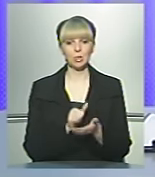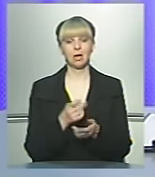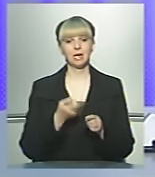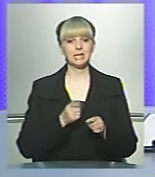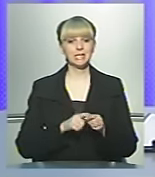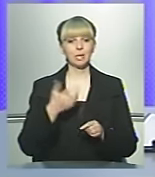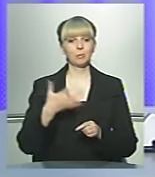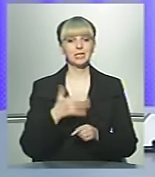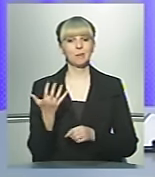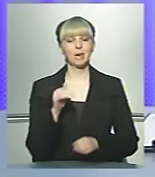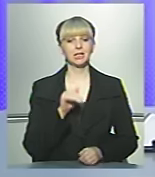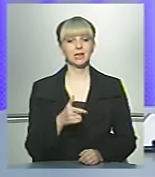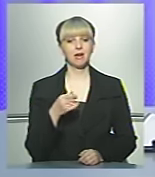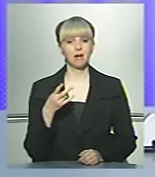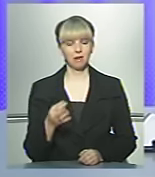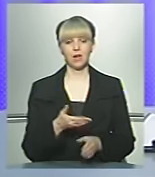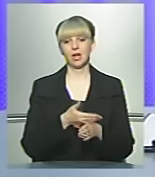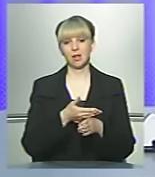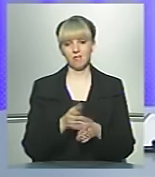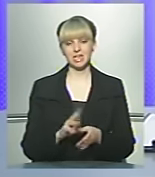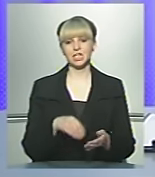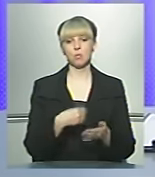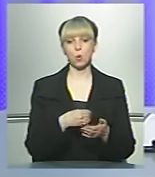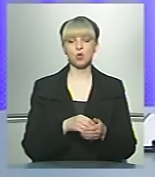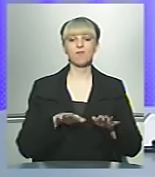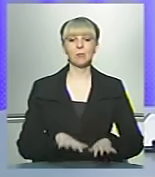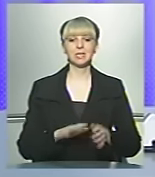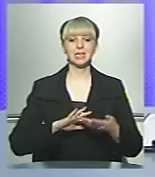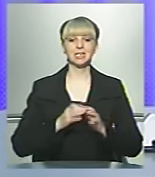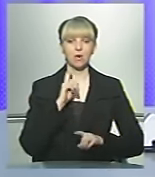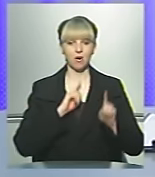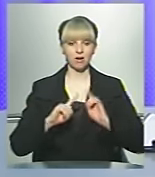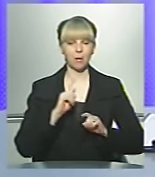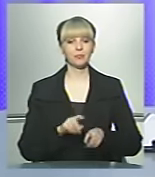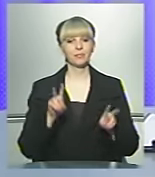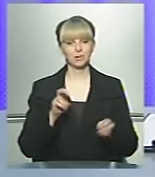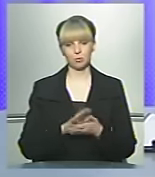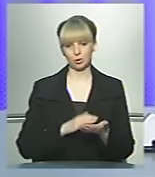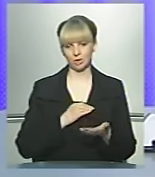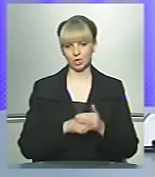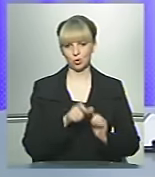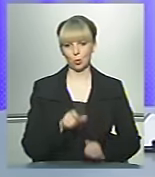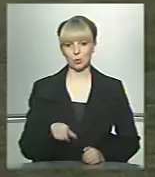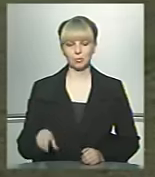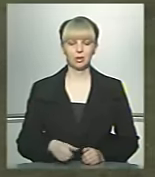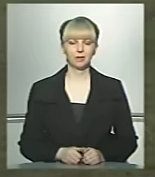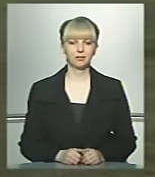це 55 тисяч гривень, виділила з бюджету місцева сільська рада. Тему продовжують наші